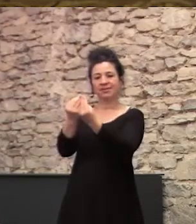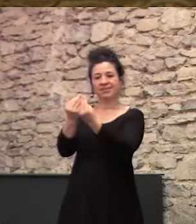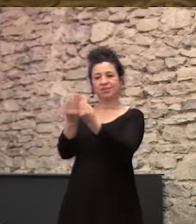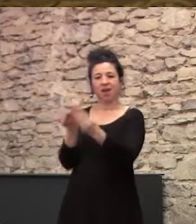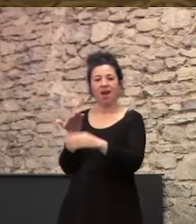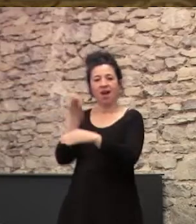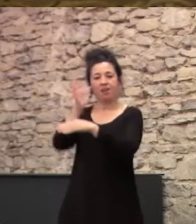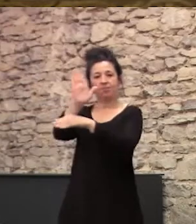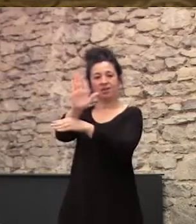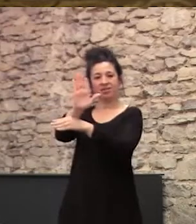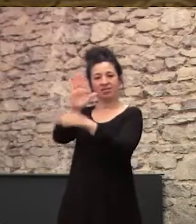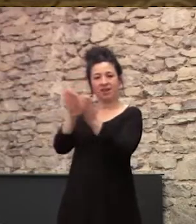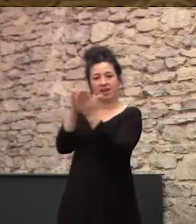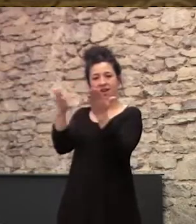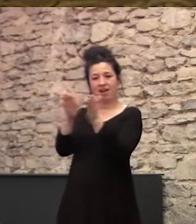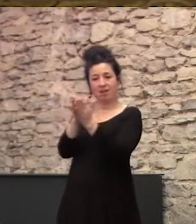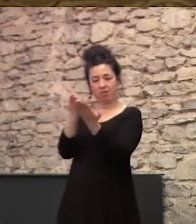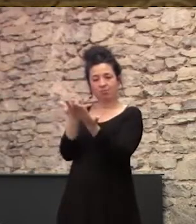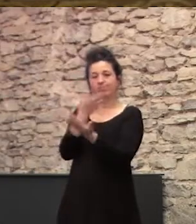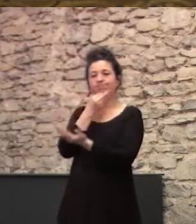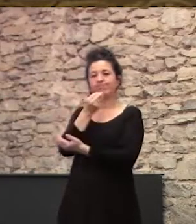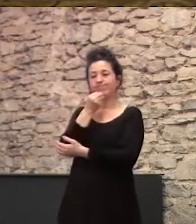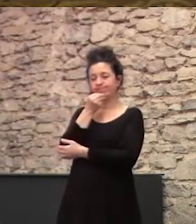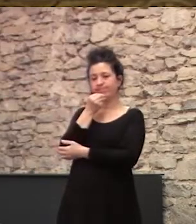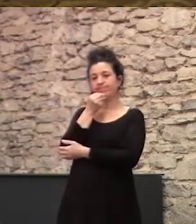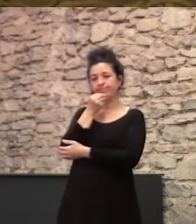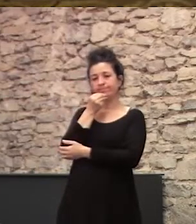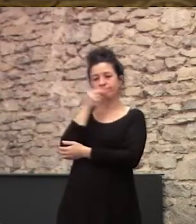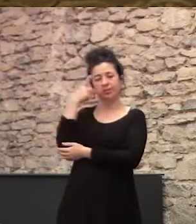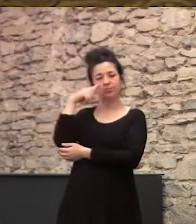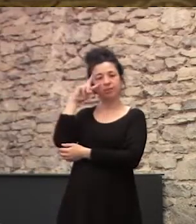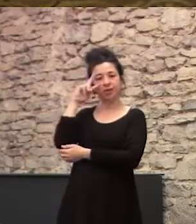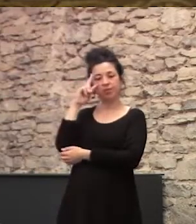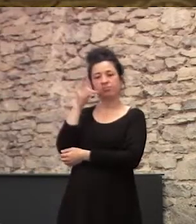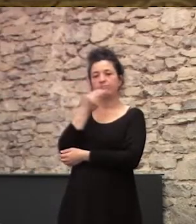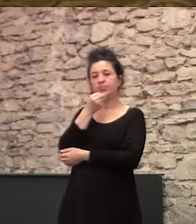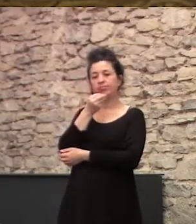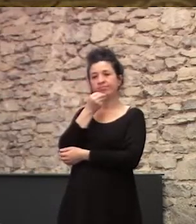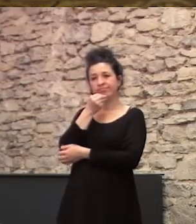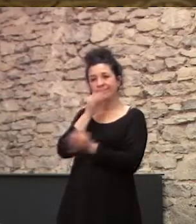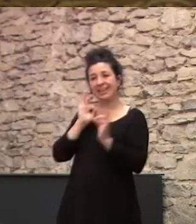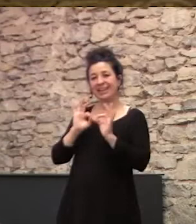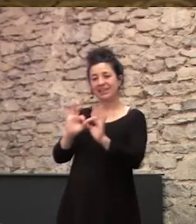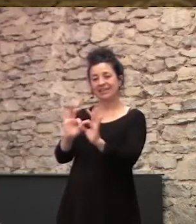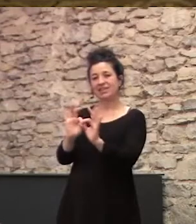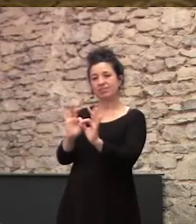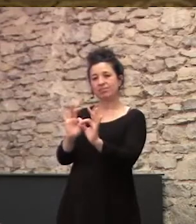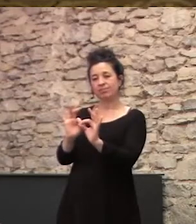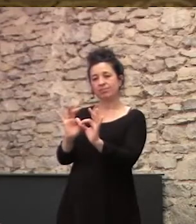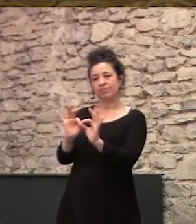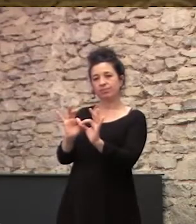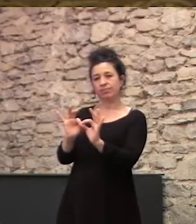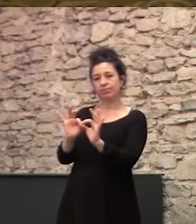aurkezpen horiek egitera eta zentzu hortan